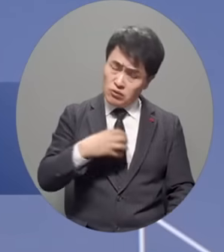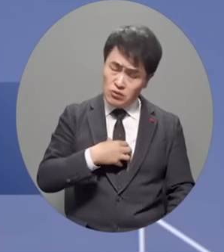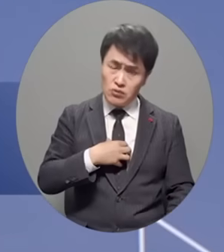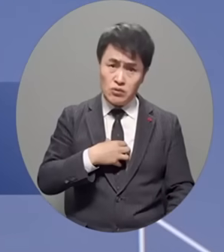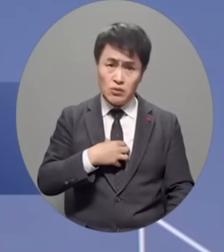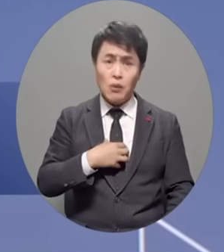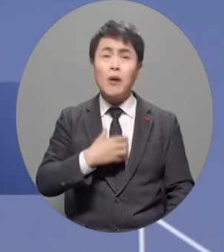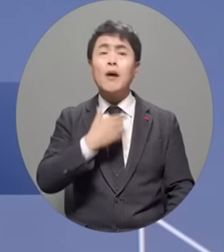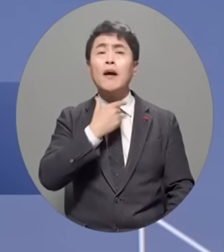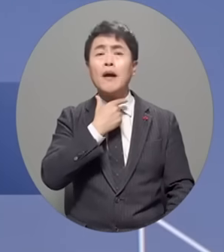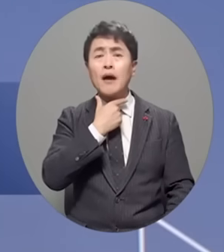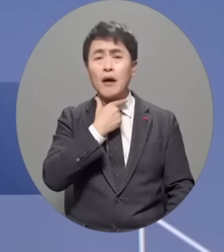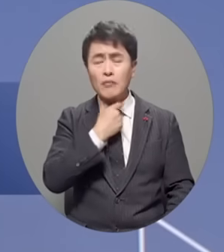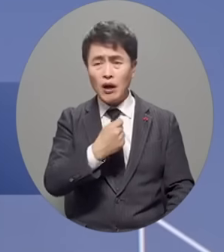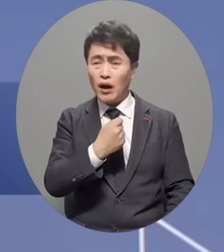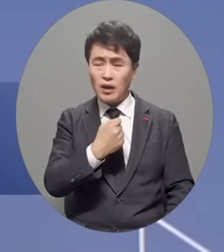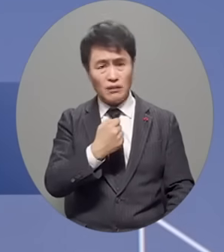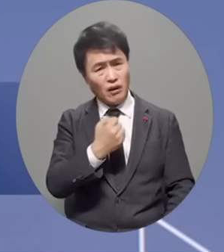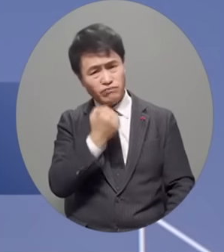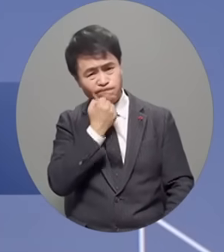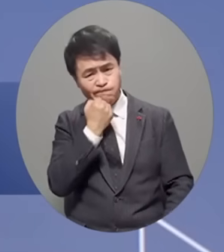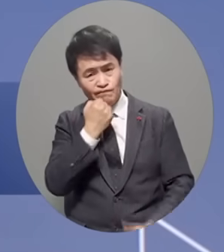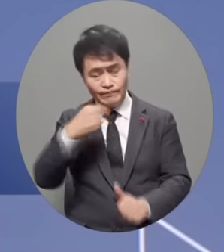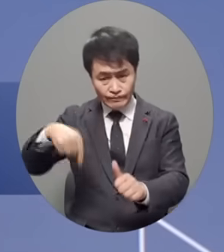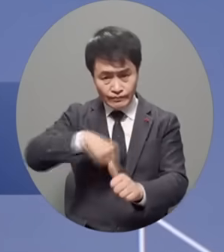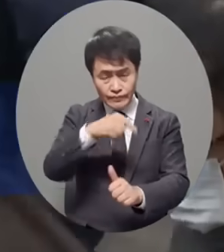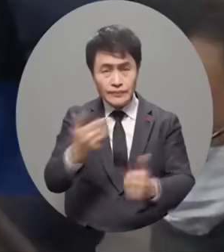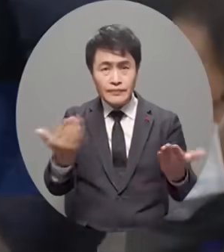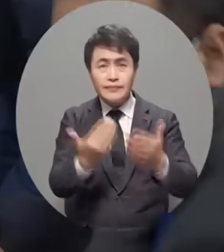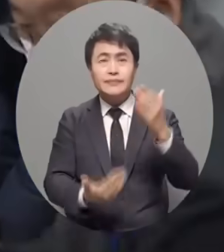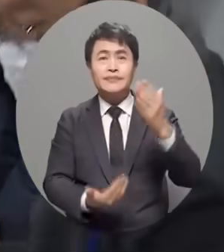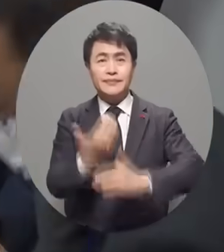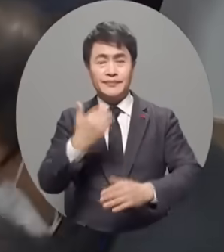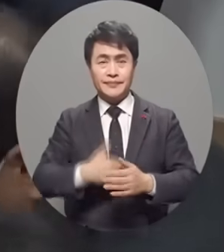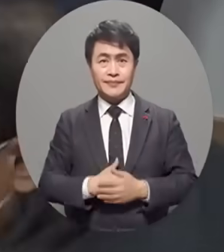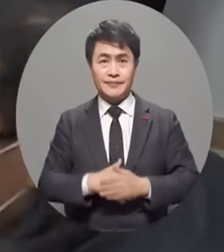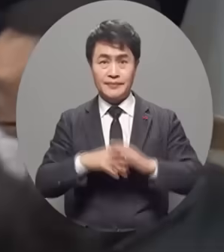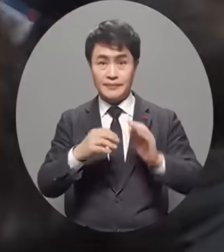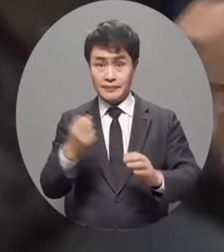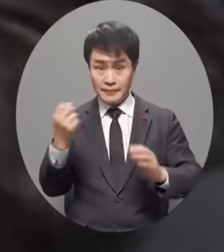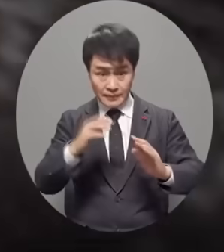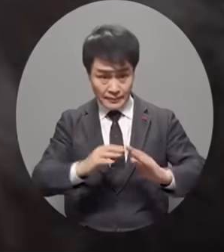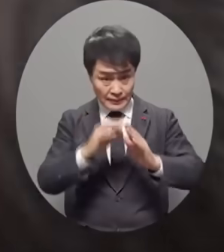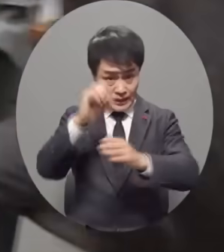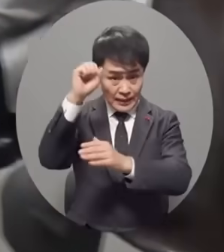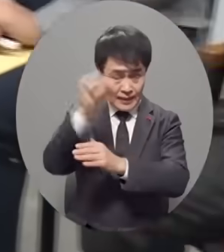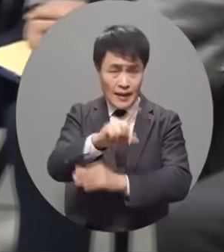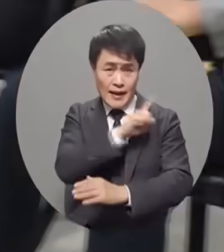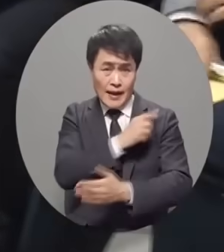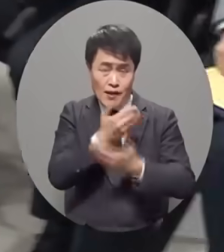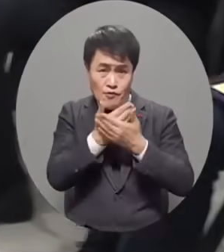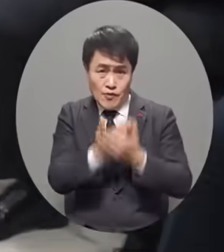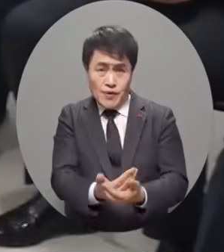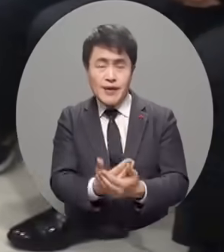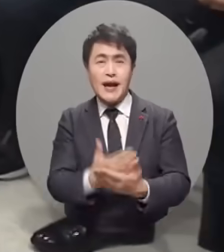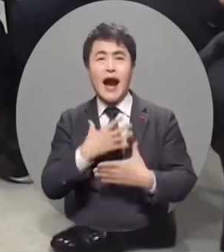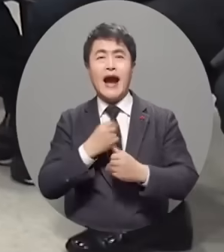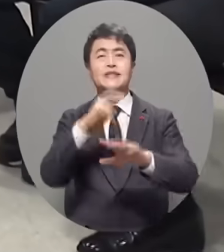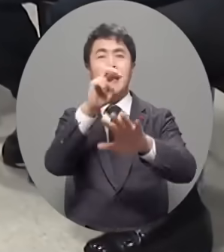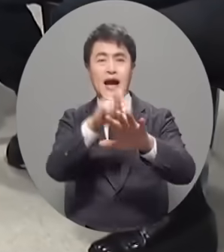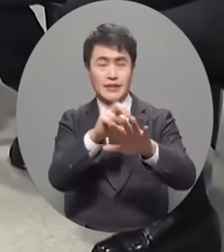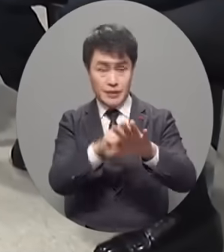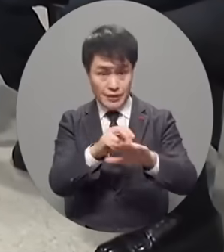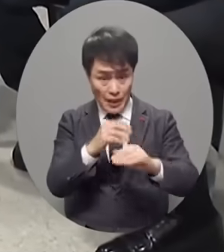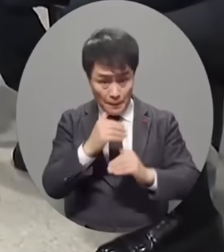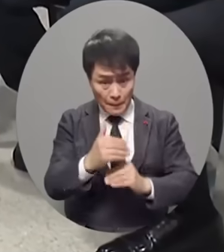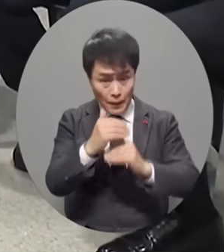위험해지기를 바라는 그런 웃지 못할 상황이 또 일어나고 있습니다. 재건축 허가의 가장 큰 걸림돌인 안전진단